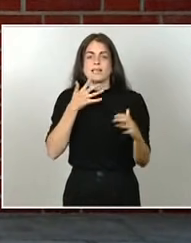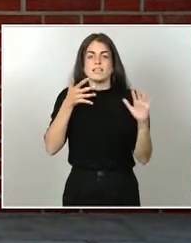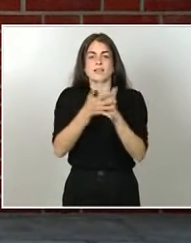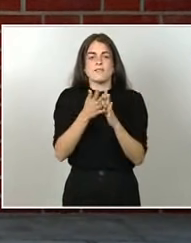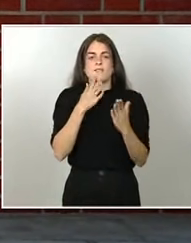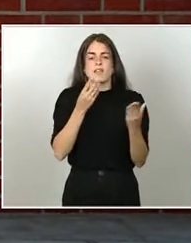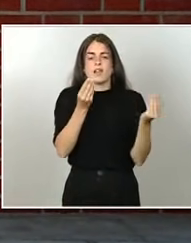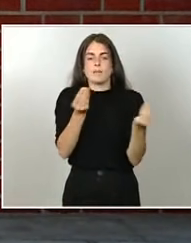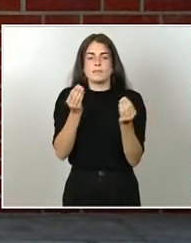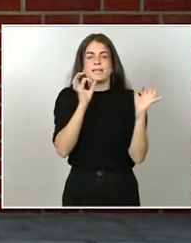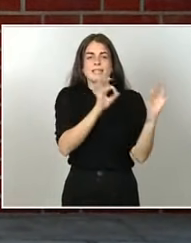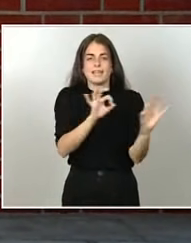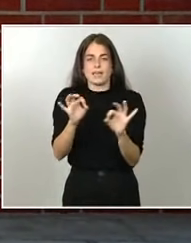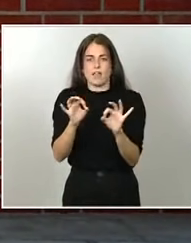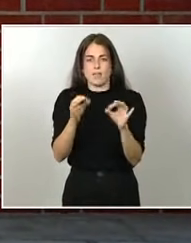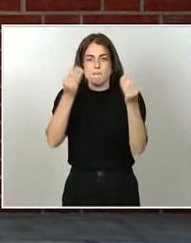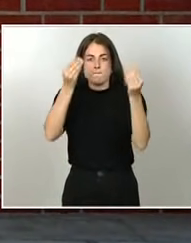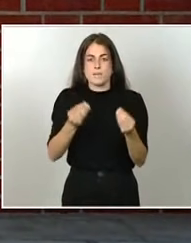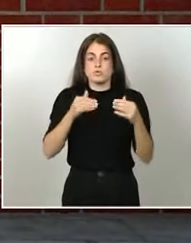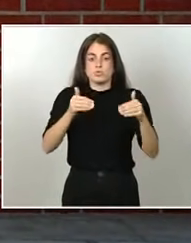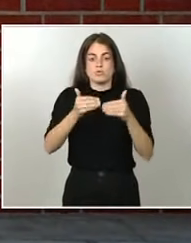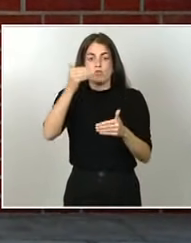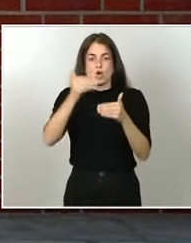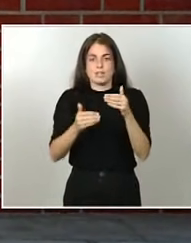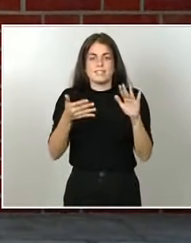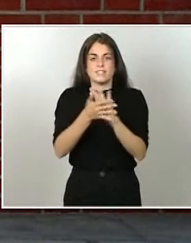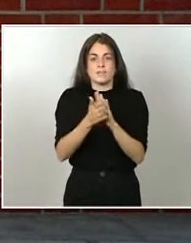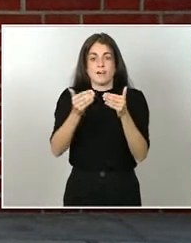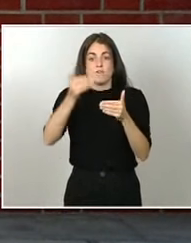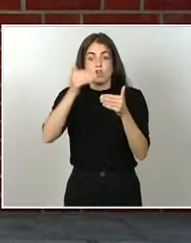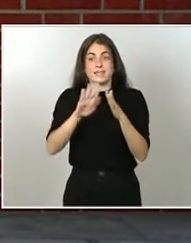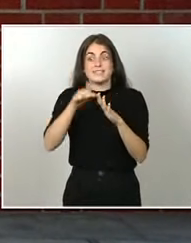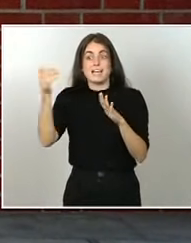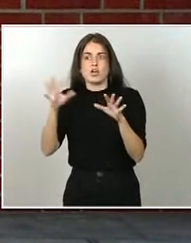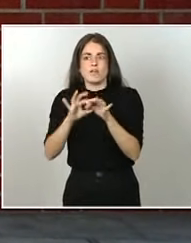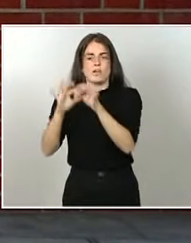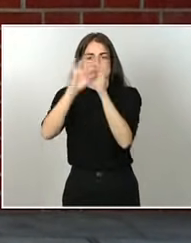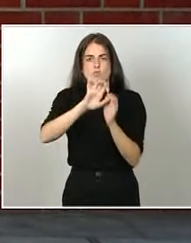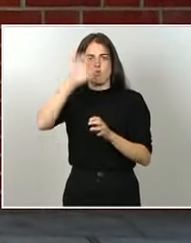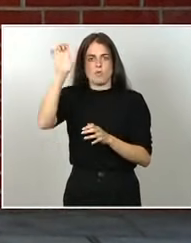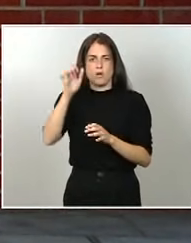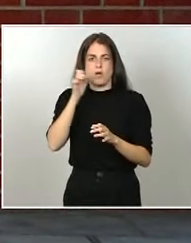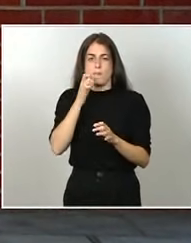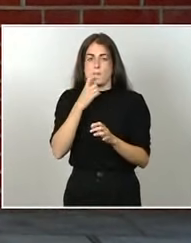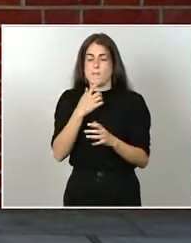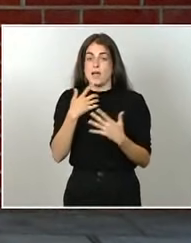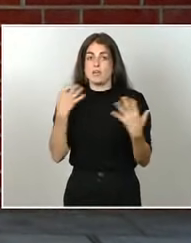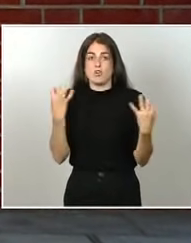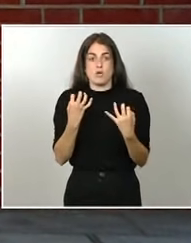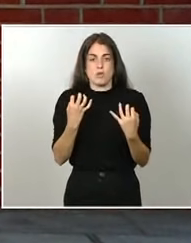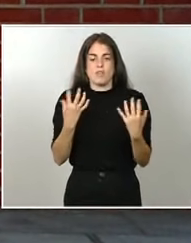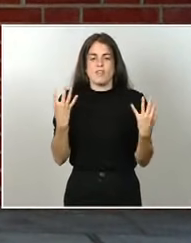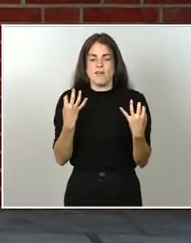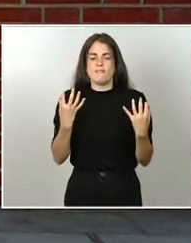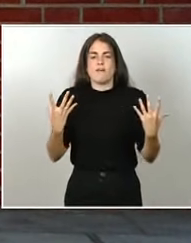правительство намерено защищать территориальную целостность испании ее границы одновременно внешние границы европейского союза